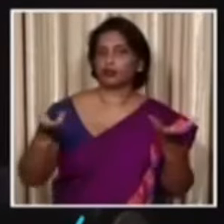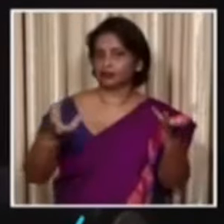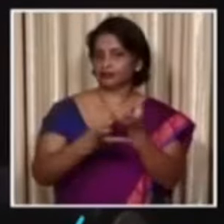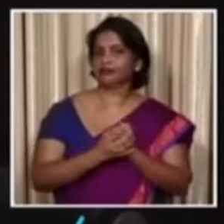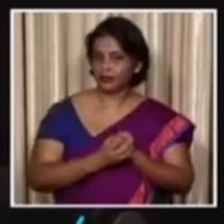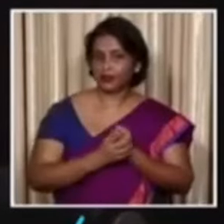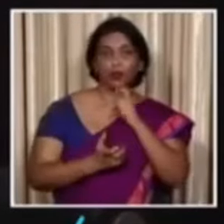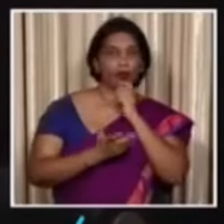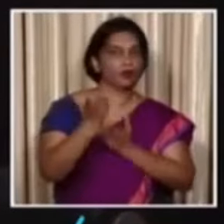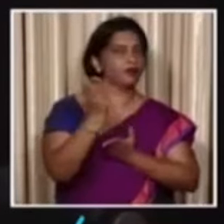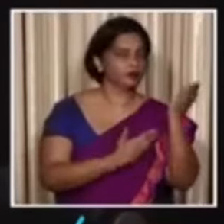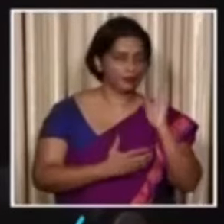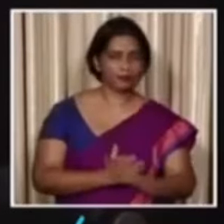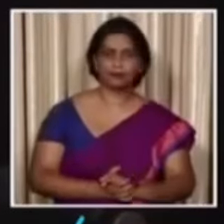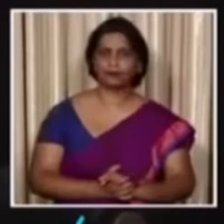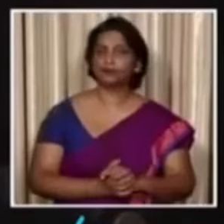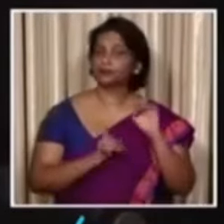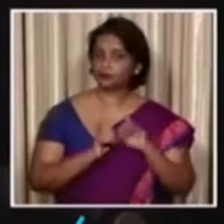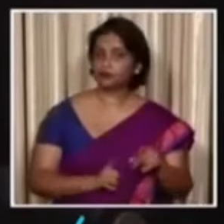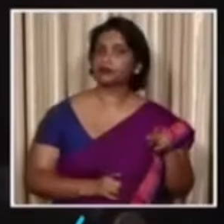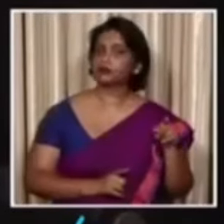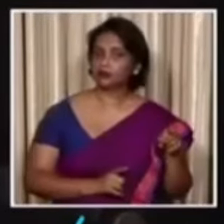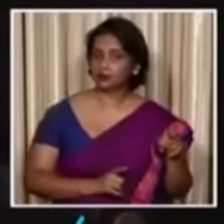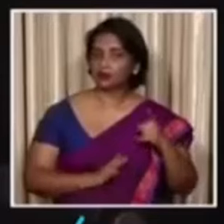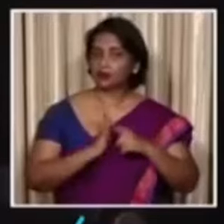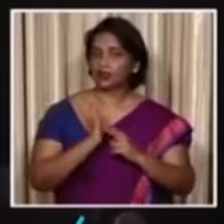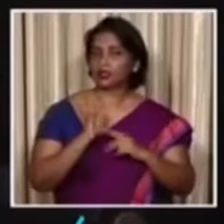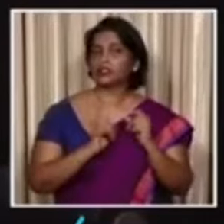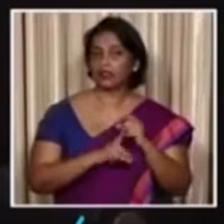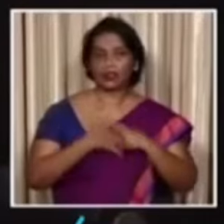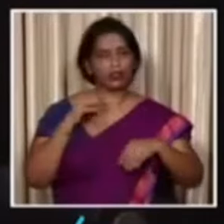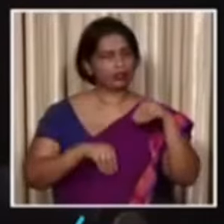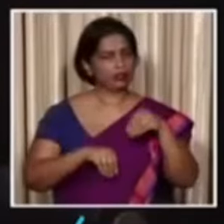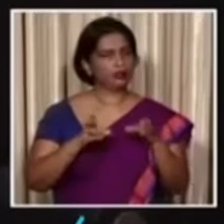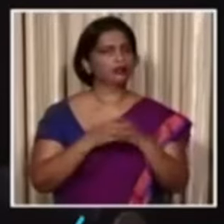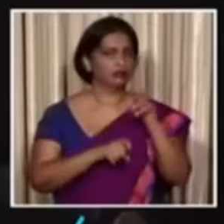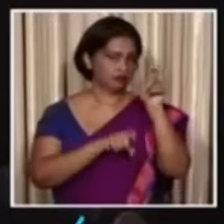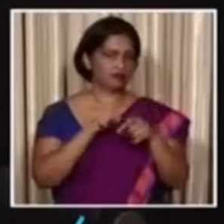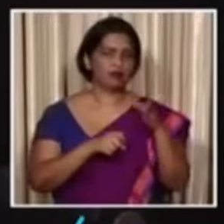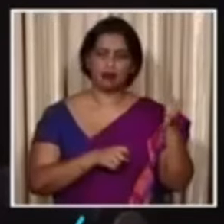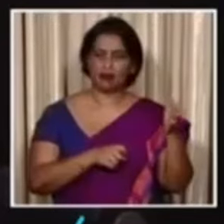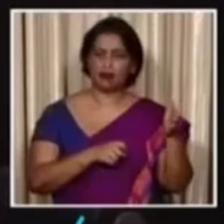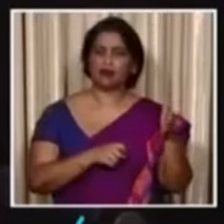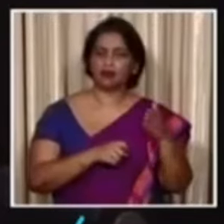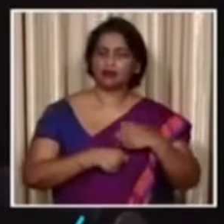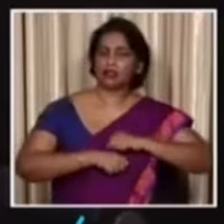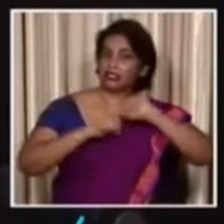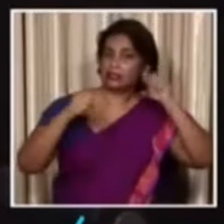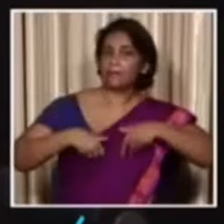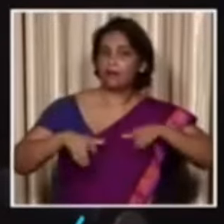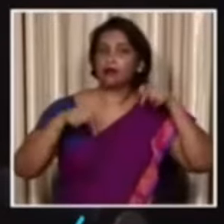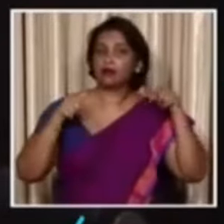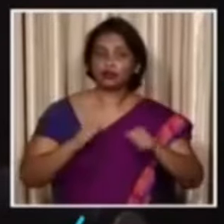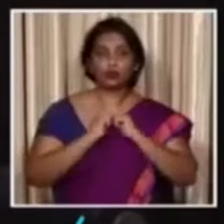තියෙනවා නඩු කටයුතු වෙනුවෙන් කියලා. එතකොට ඔවුන් ජනතා විමුක්ති පෙරමුණේ දේශපාලන නියෝජිතයෝ තමයි ඔවුන්ව පාරටත් බැස්සුවේ. හැබැයි